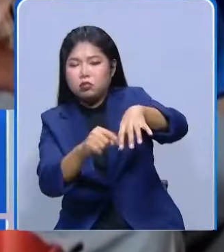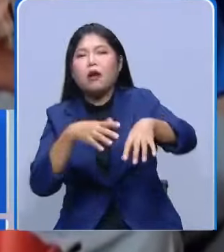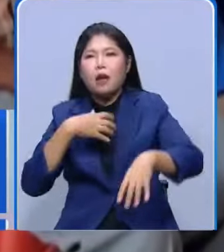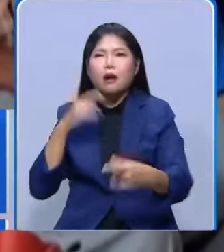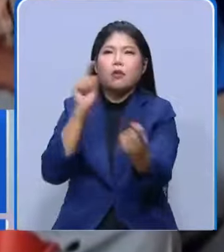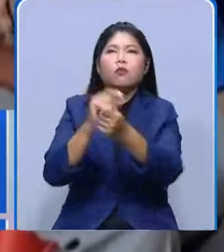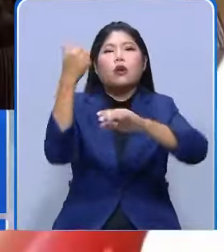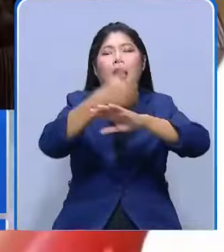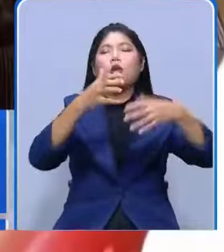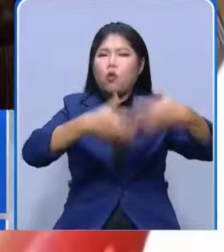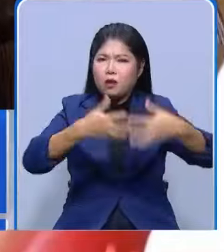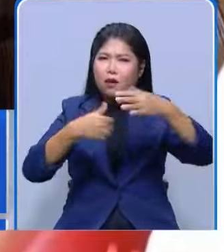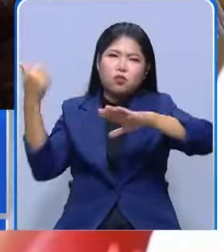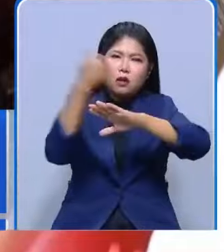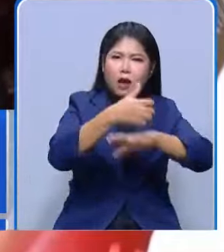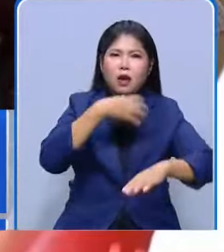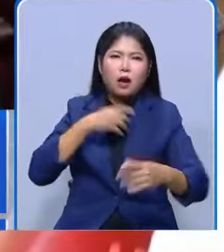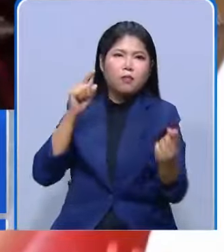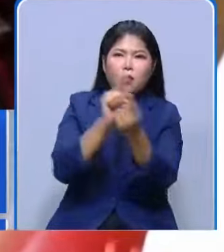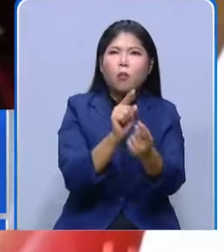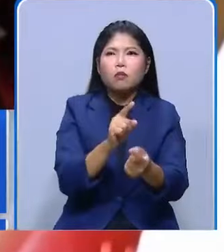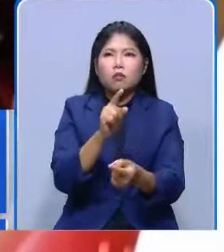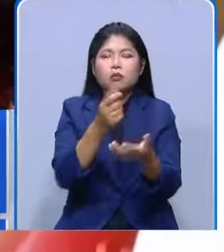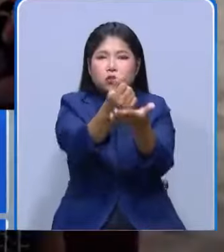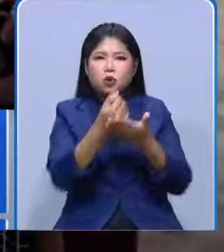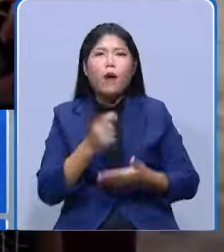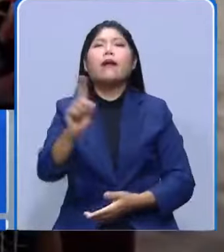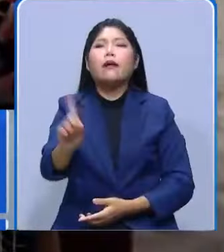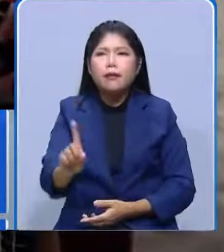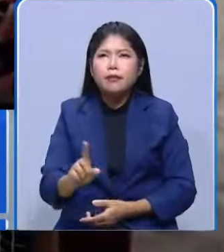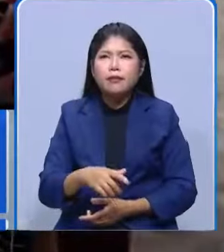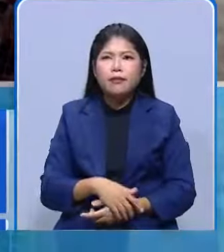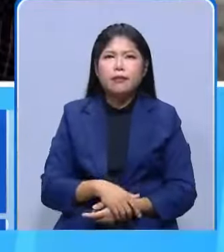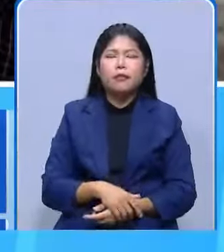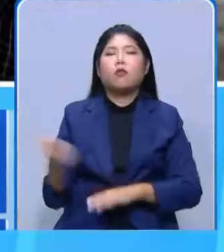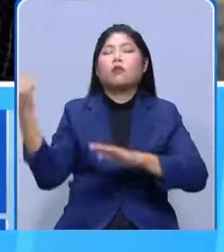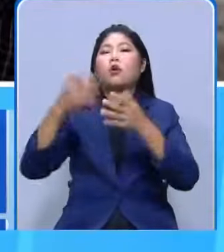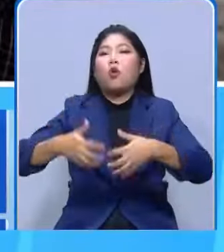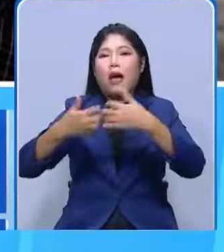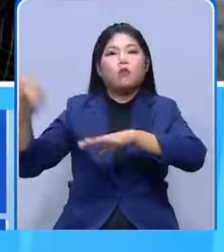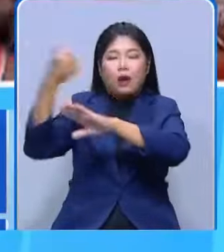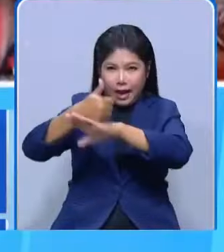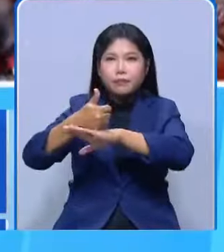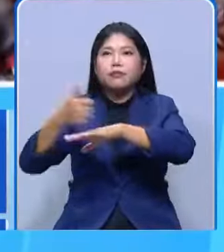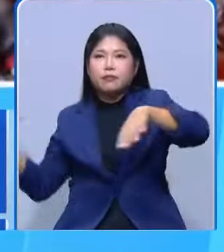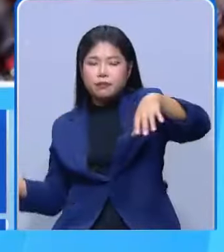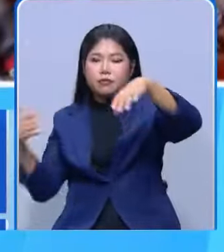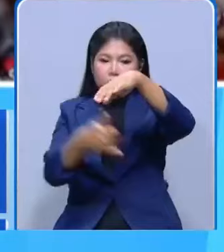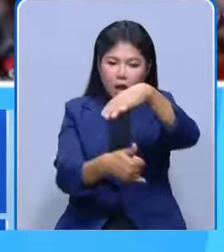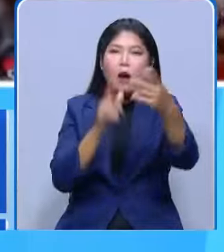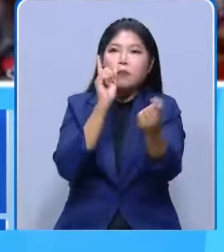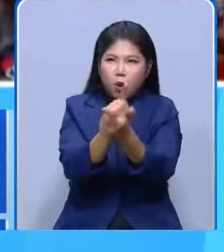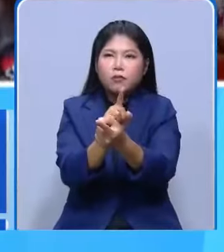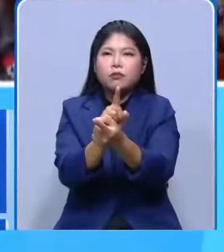อกับผบádริหารโรงงานนะคะเพื่อขอรับการเยวยาซึ่งทางด้านของผบริหารโงงานก็เดินทางมาพบชบางเหมอนกันนะคะ